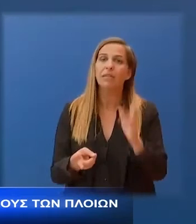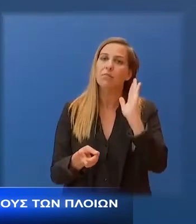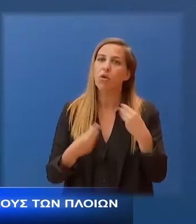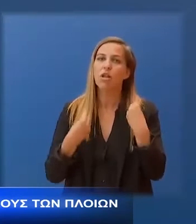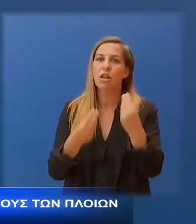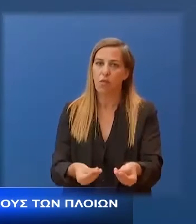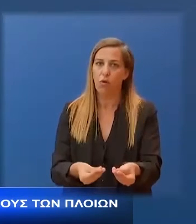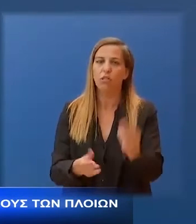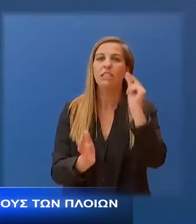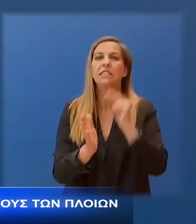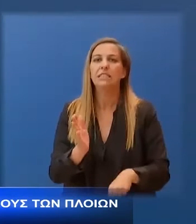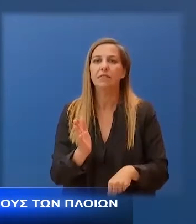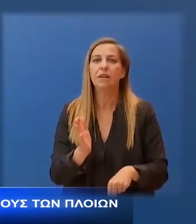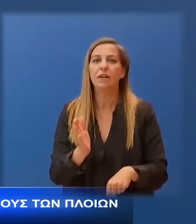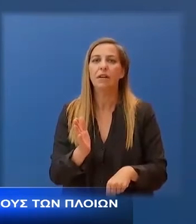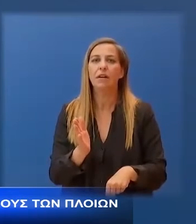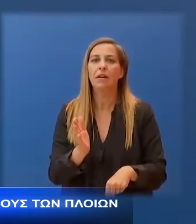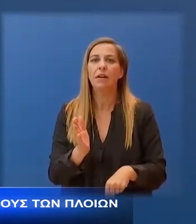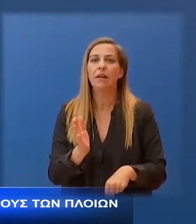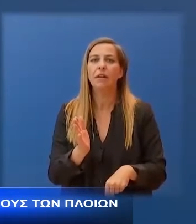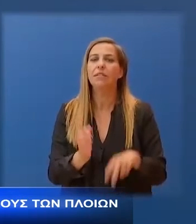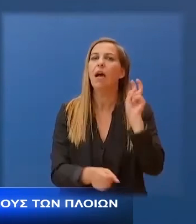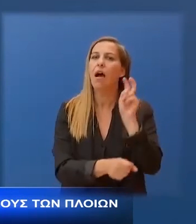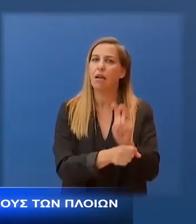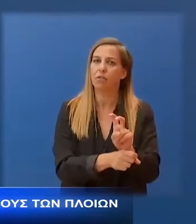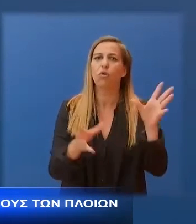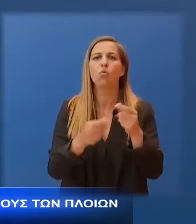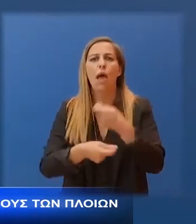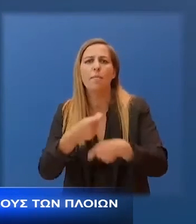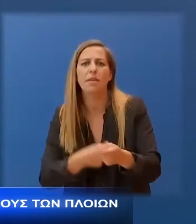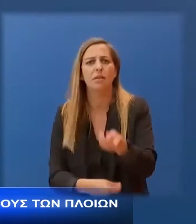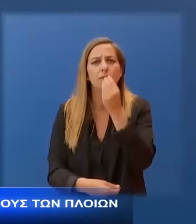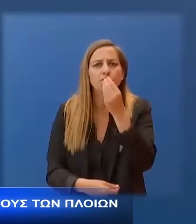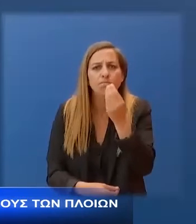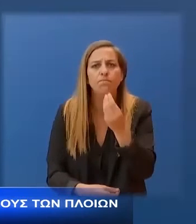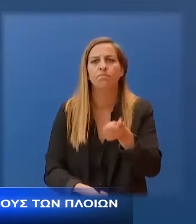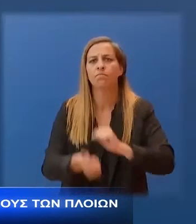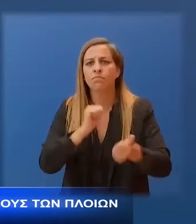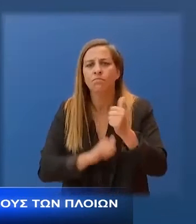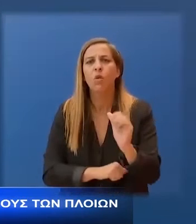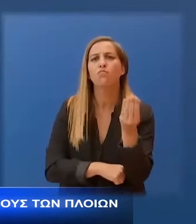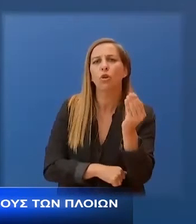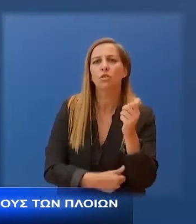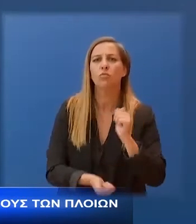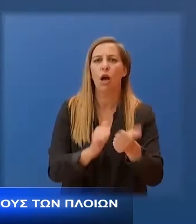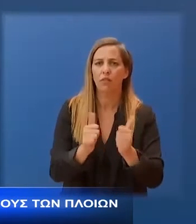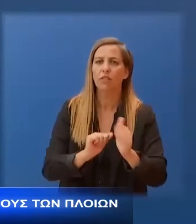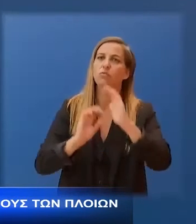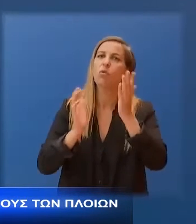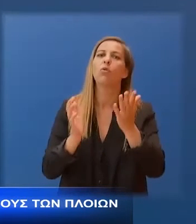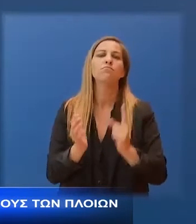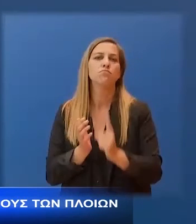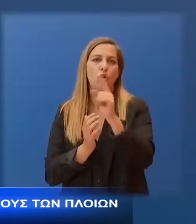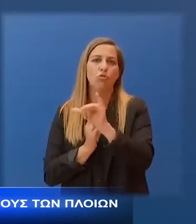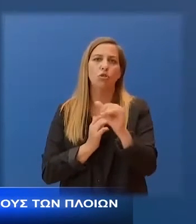συμβάσεων εργασίας των εργαζομένων σε επιχειρήσεις στους τομείς της εστίασης, του πολιτισμού και του αθλητισμού από 1